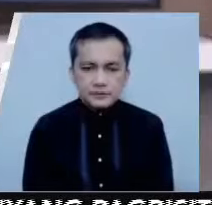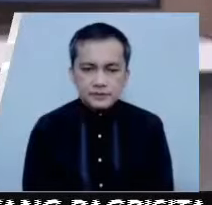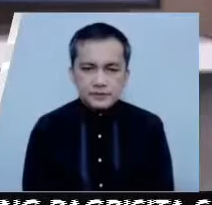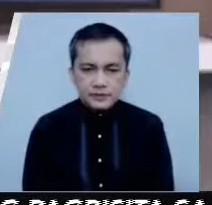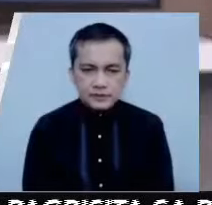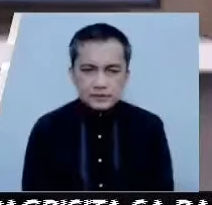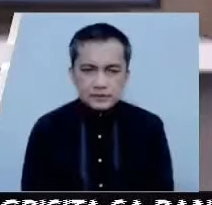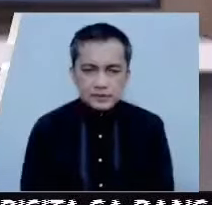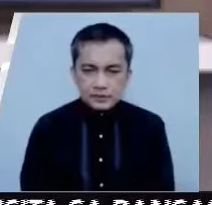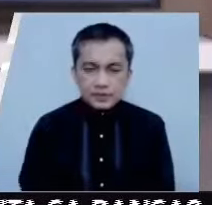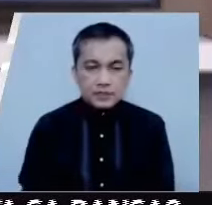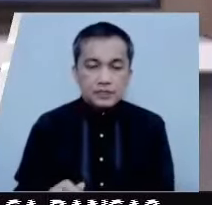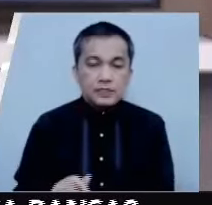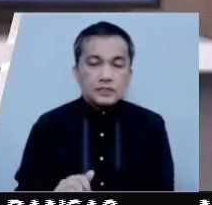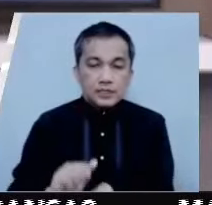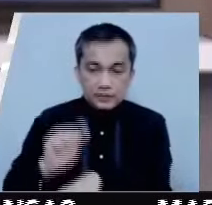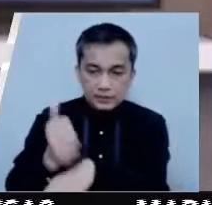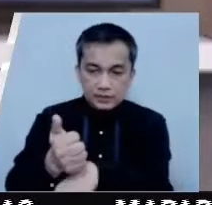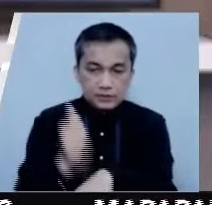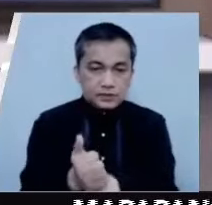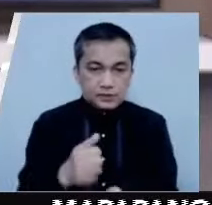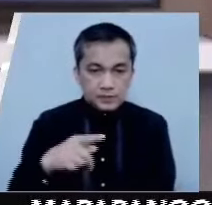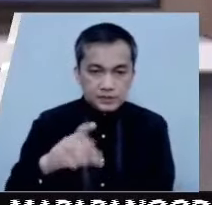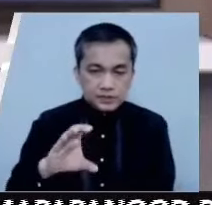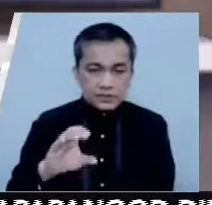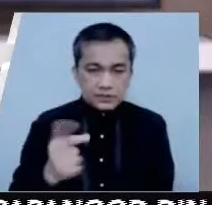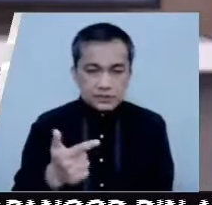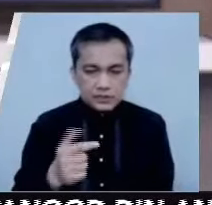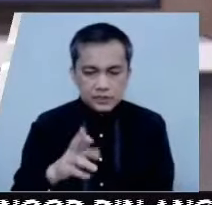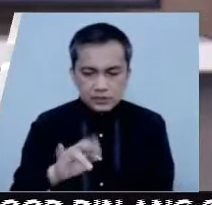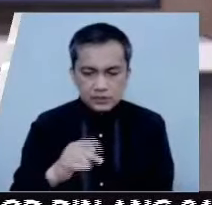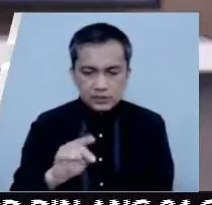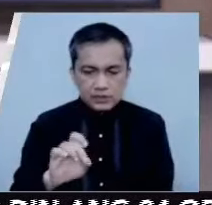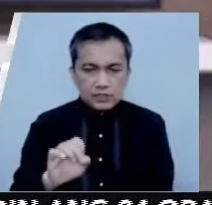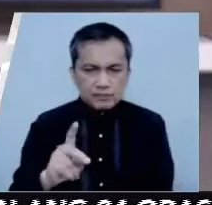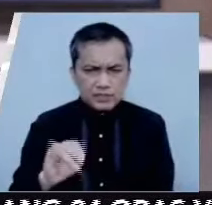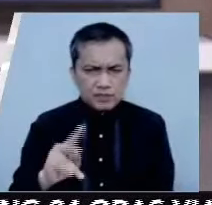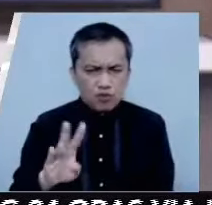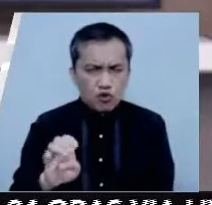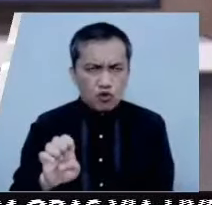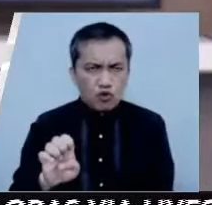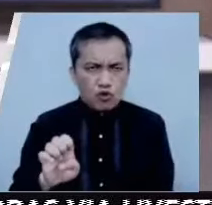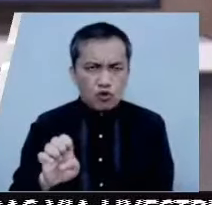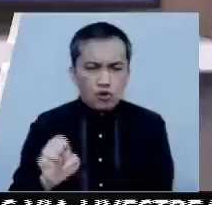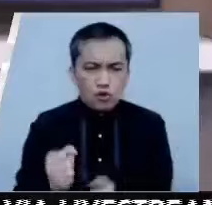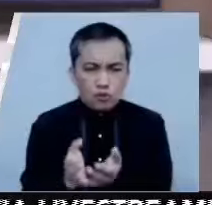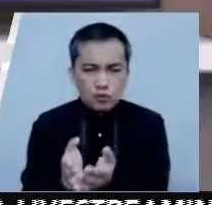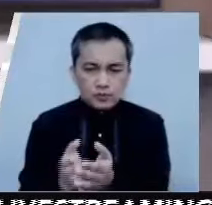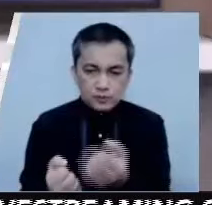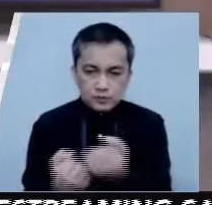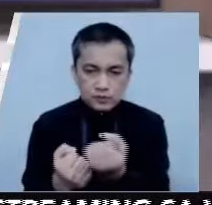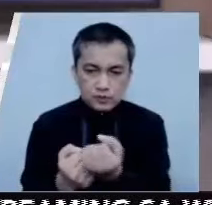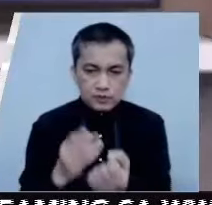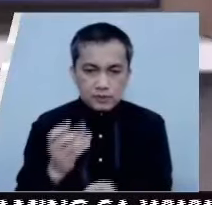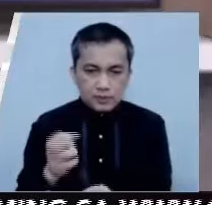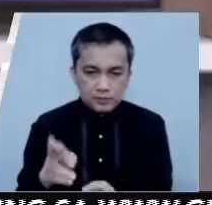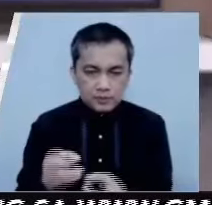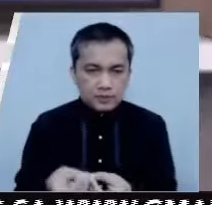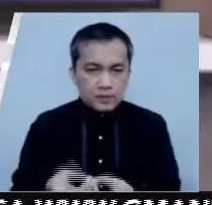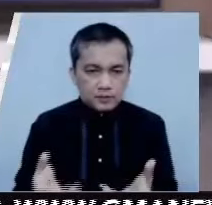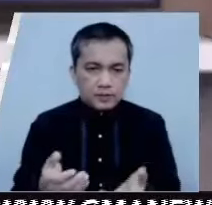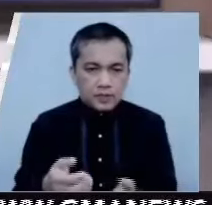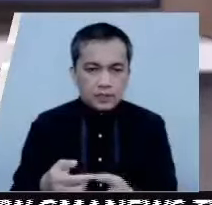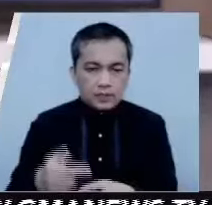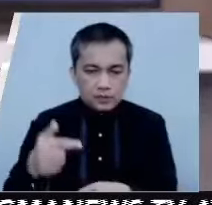Nagtalaga ang Philippine Coast Guard ng rigid hull inflatable boats bilang suporta sa initiative ng BFAR na mamahagi ng fuel assistance sa mga